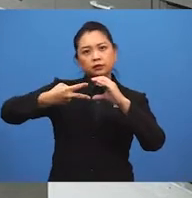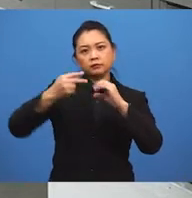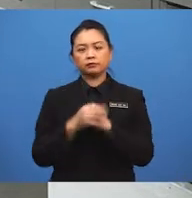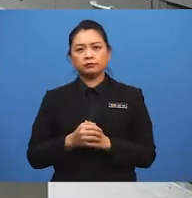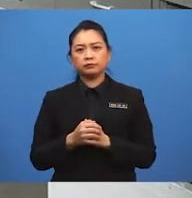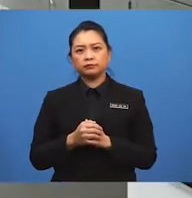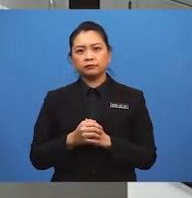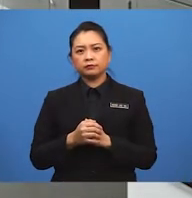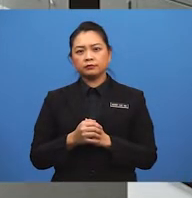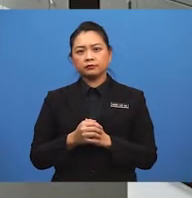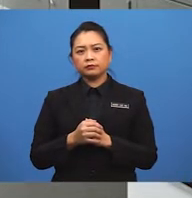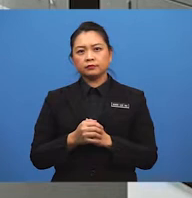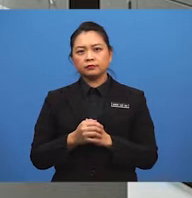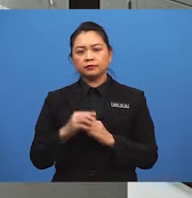songsang?